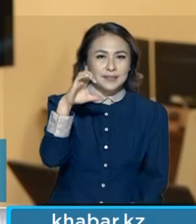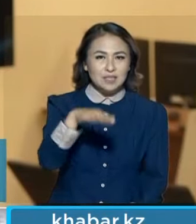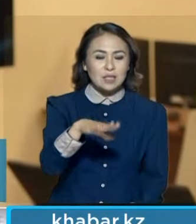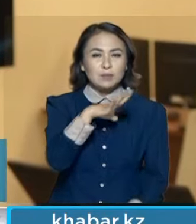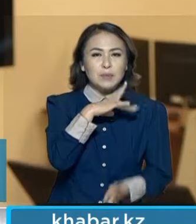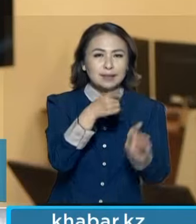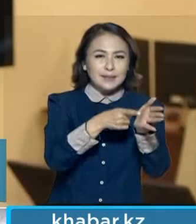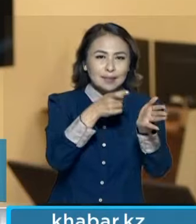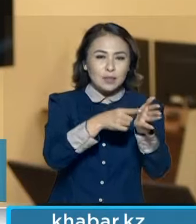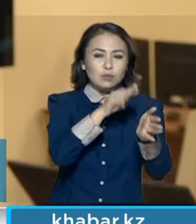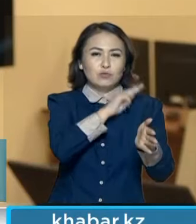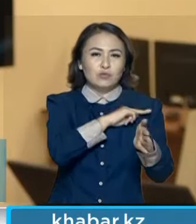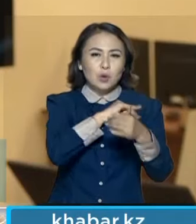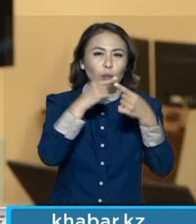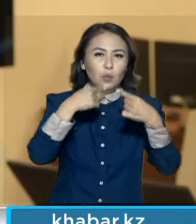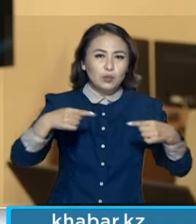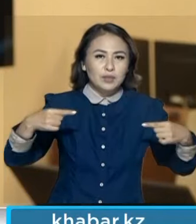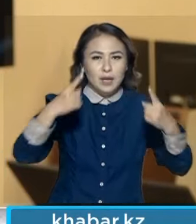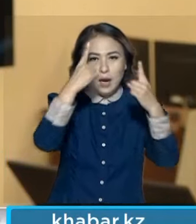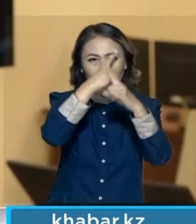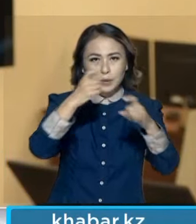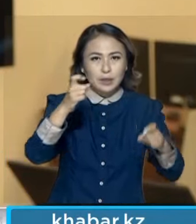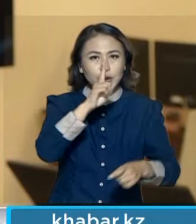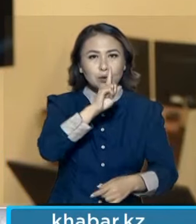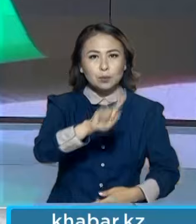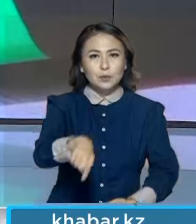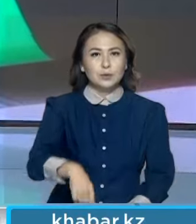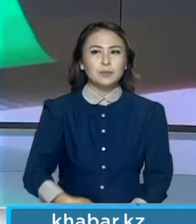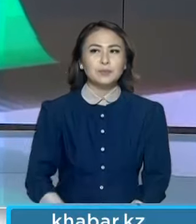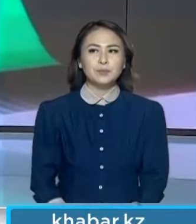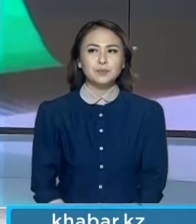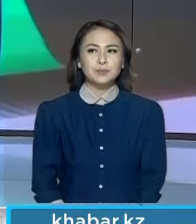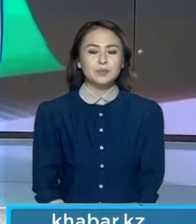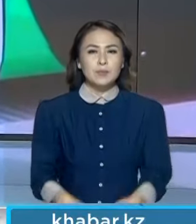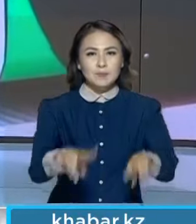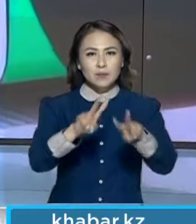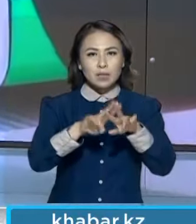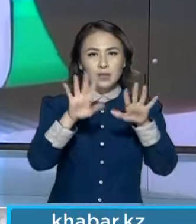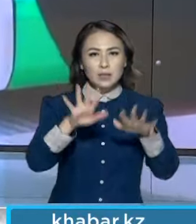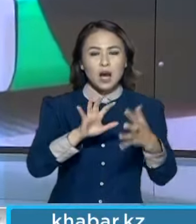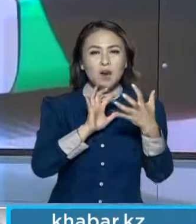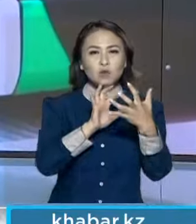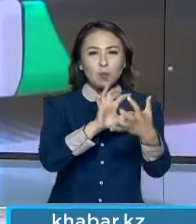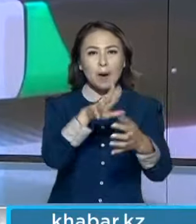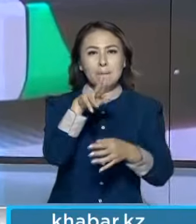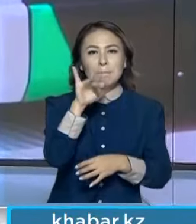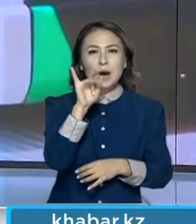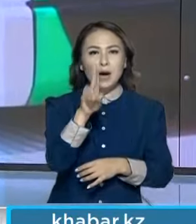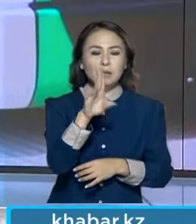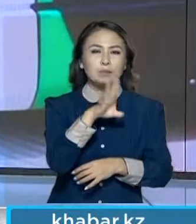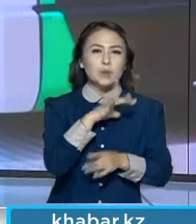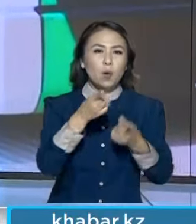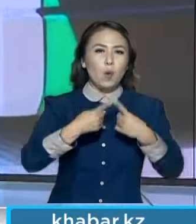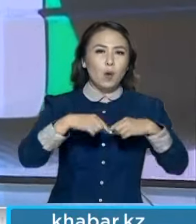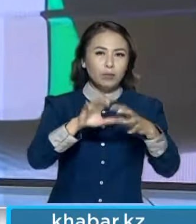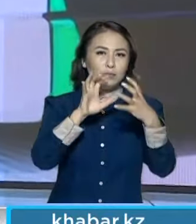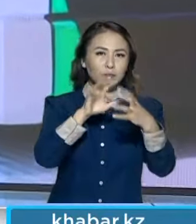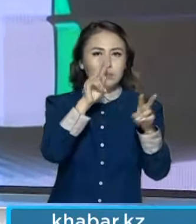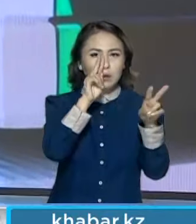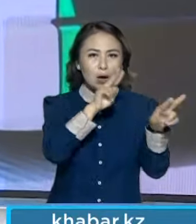тергеу мүддесіндегі өзге де ақпарат жария етілмейді. Ал Астанадағы автобус парктері қоғамдық